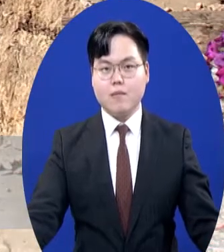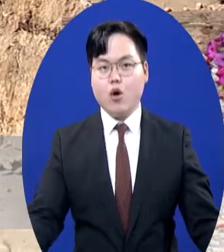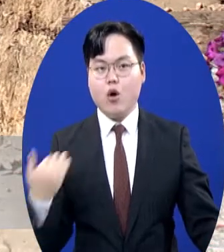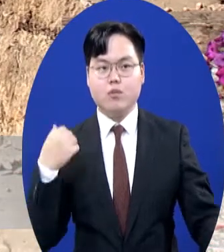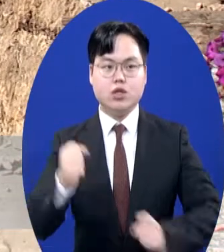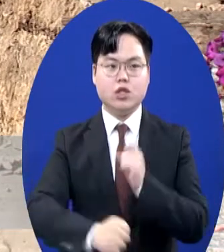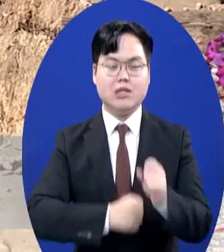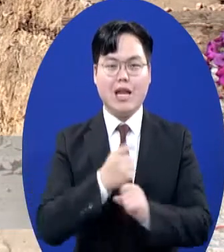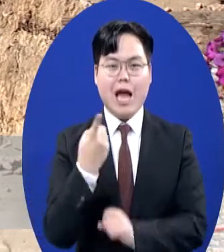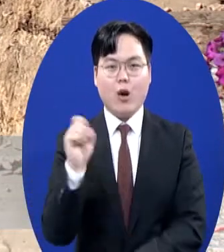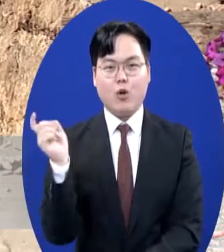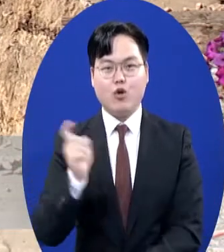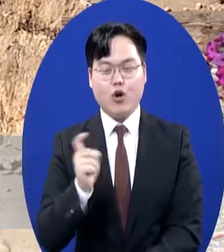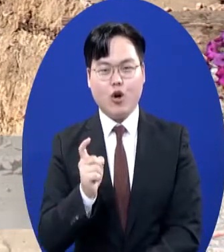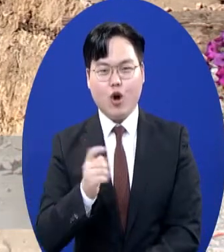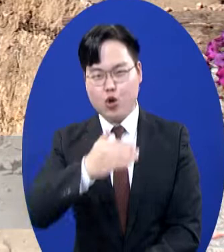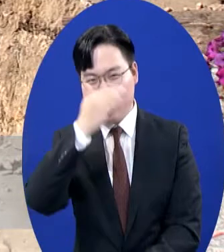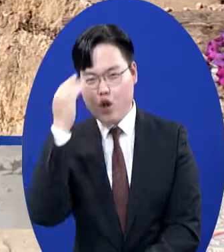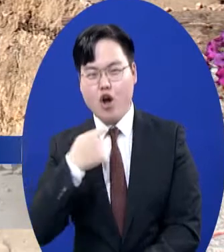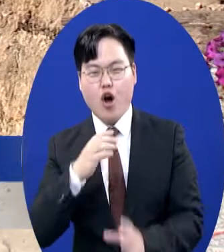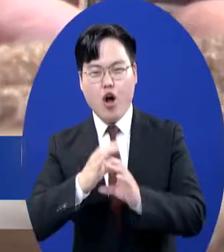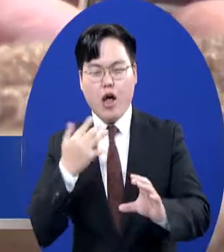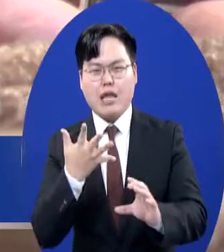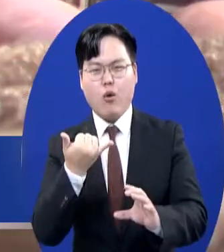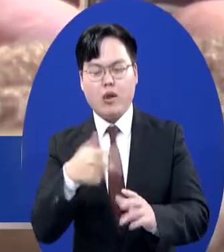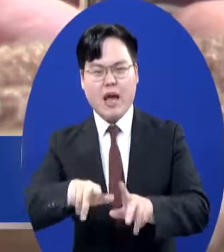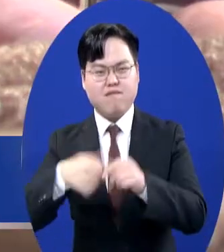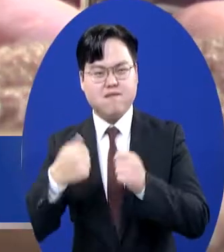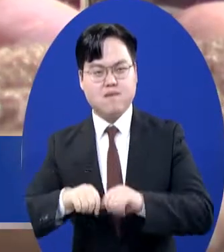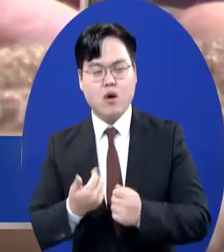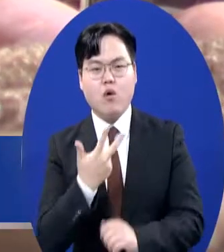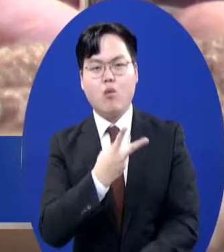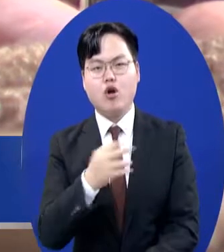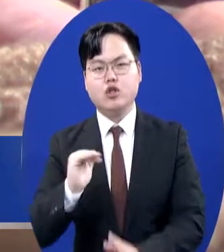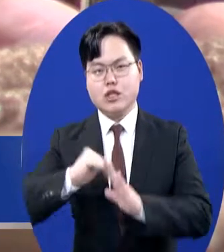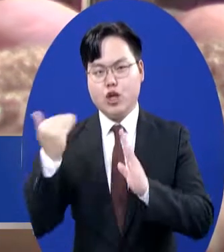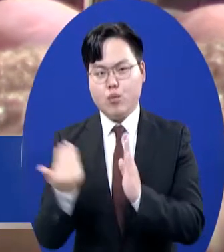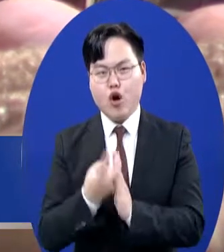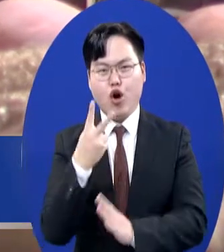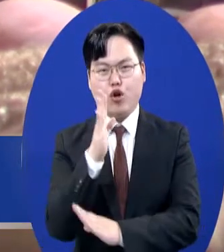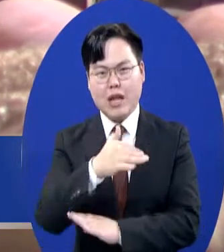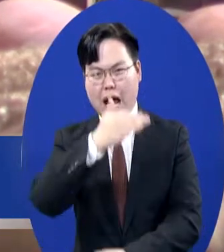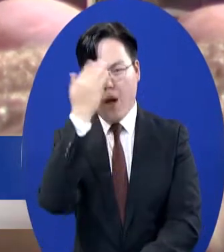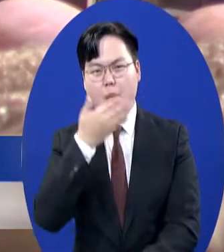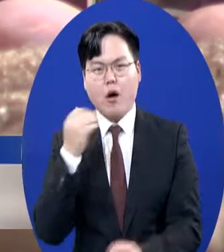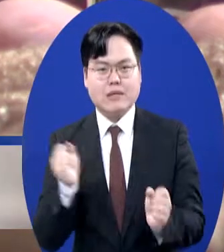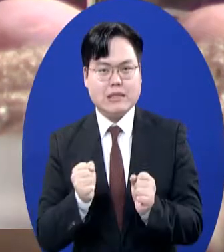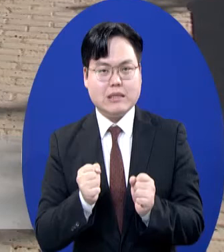Өнгөрсөн жил 10 дугаар хороол орчмын долооны шугам сүлжээ 5 удаа хагарч 3200 гаруй айл өрөх 2 өдөр халаалтгүй зутарсан